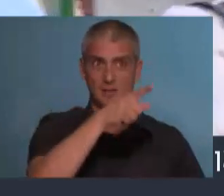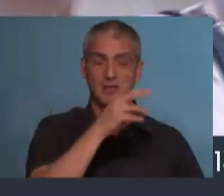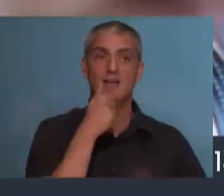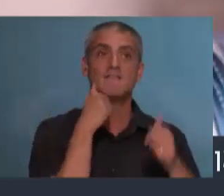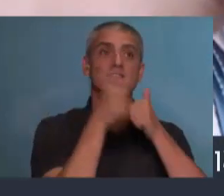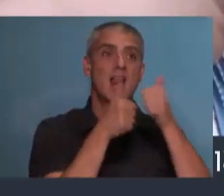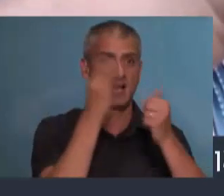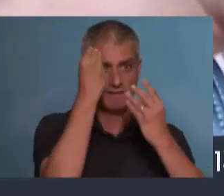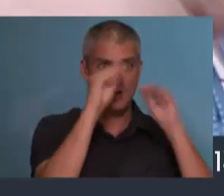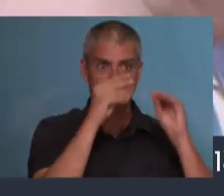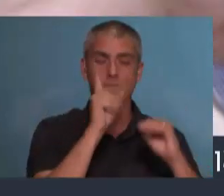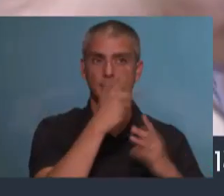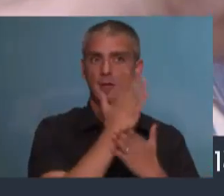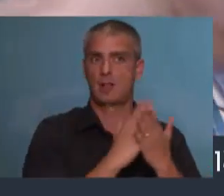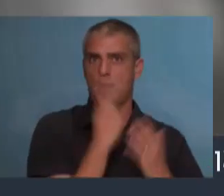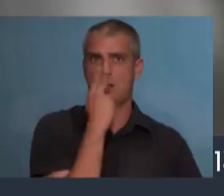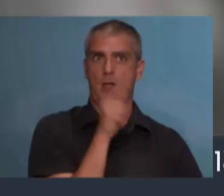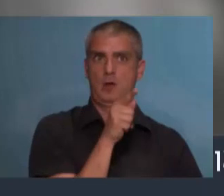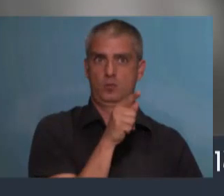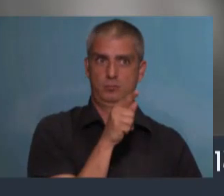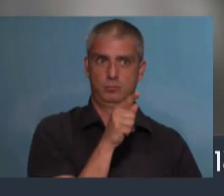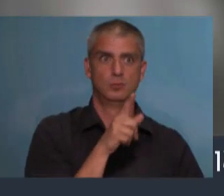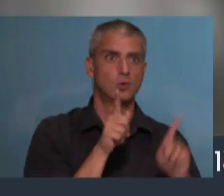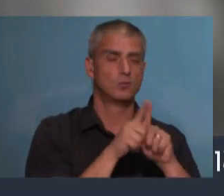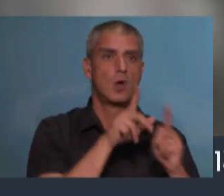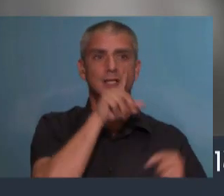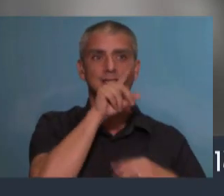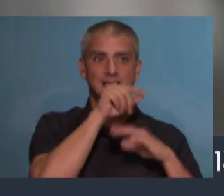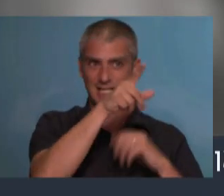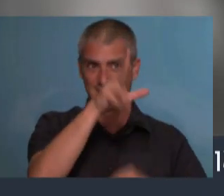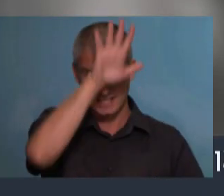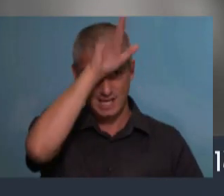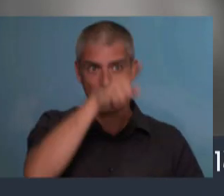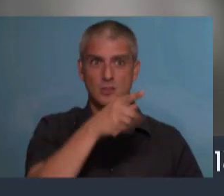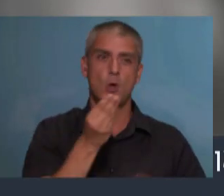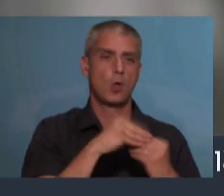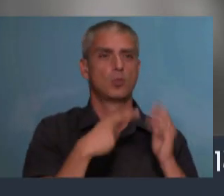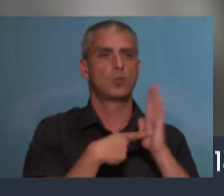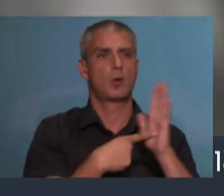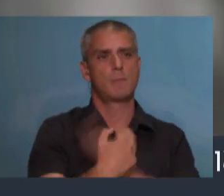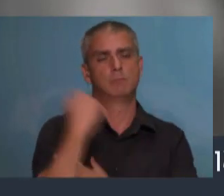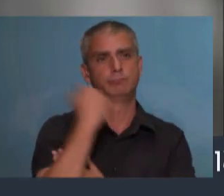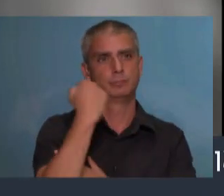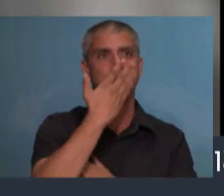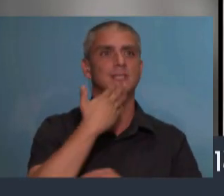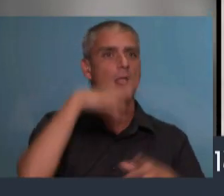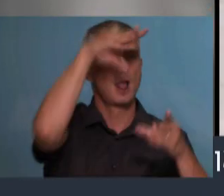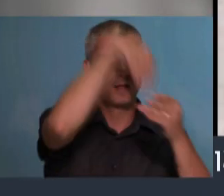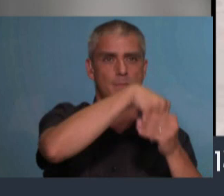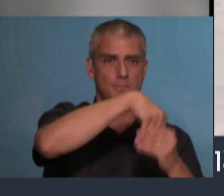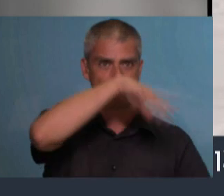הלייקים וההודעות, היו גם מי שראו כאן, כמו הצייצן האיראני הזה, עוד דוגמה לזרוע הארוכה של